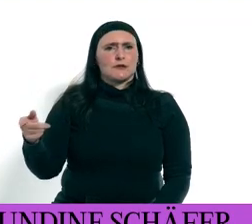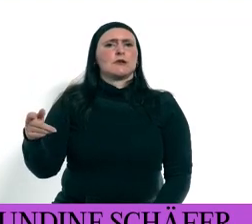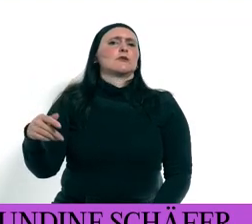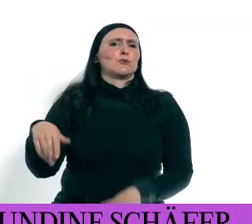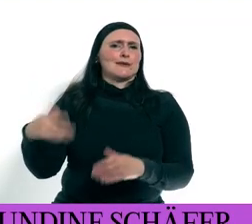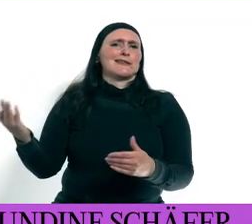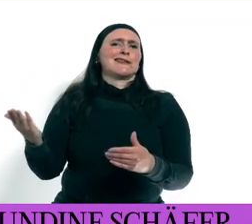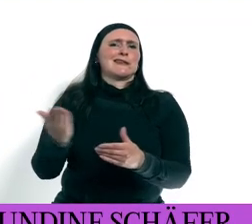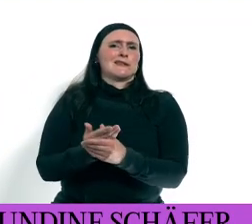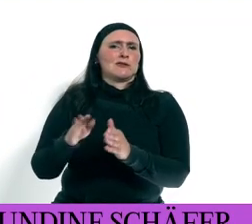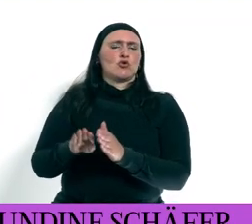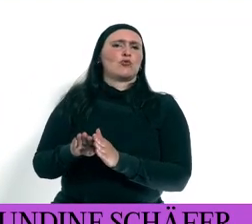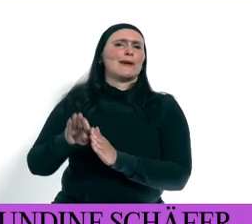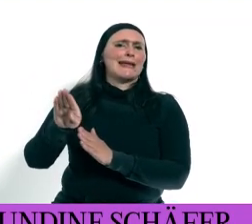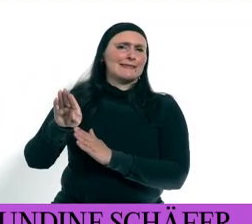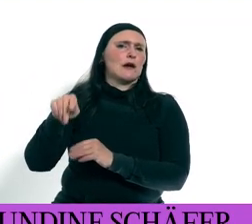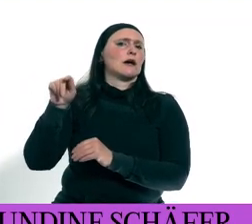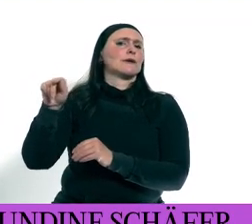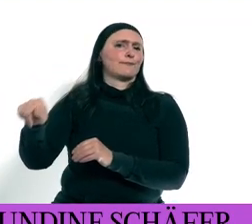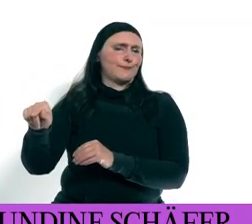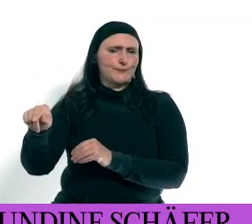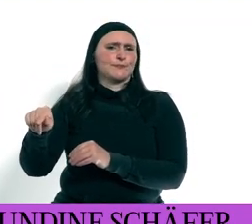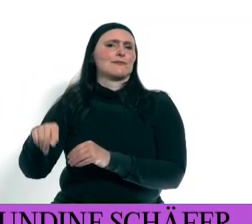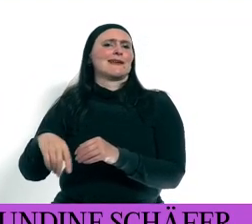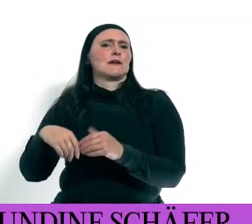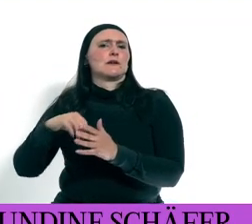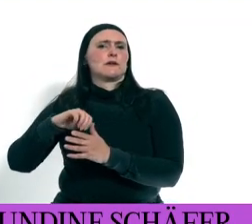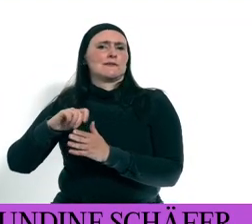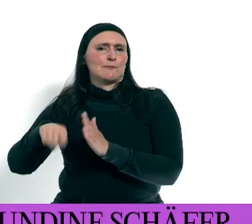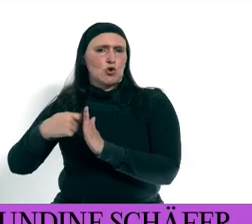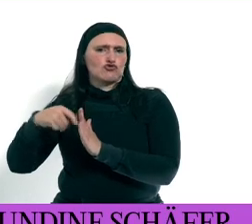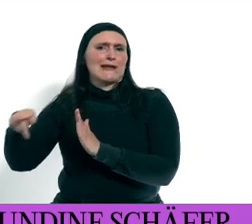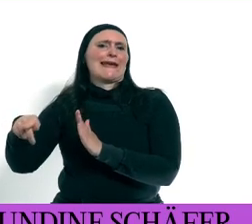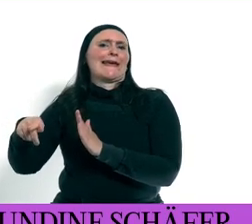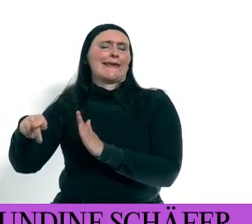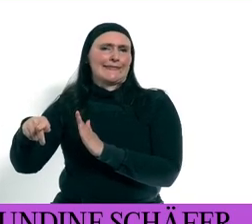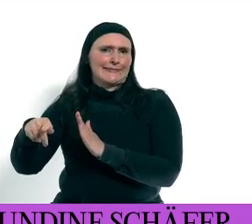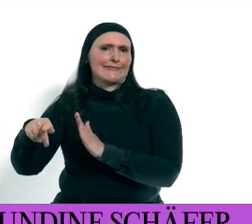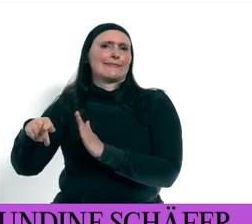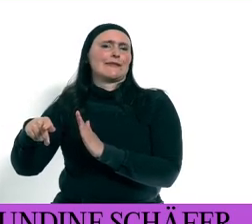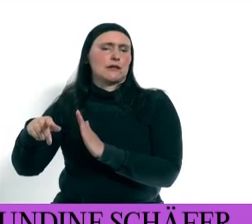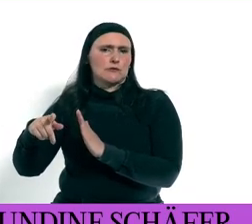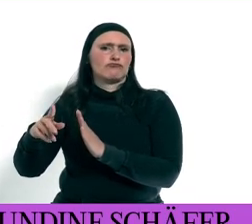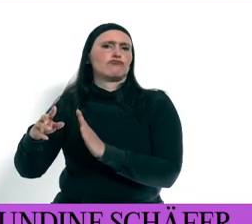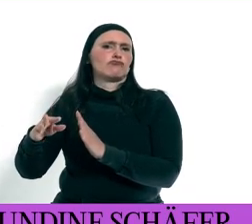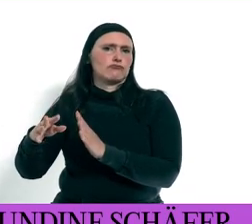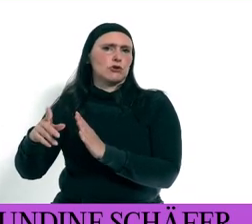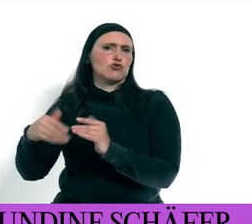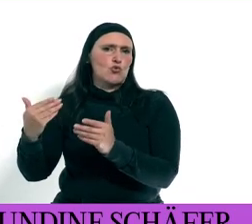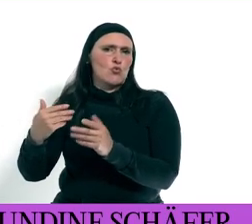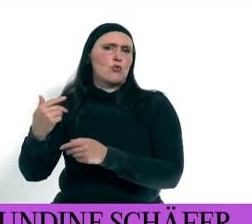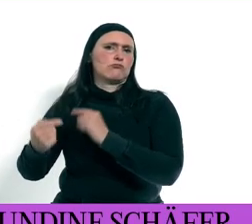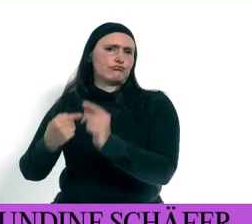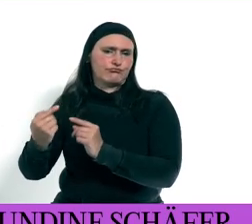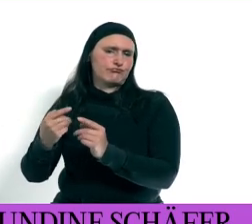angesprochen. Lipi Mahbub could tell us a little bit about that, the project that you are currently was neue